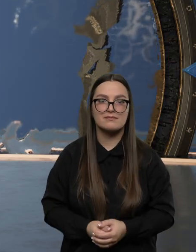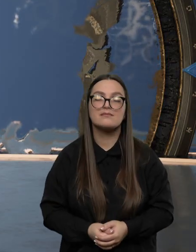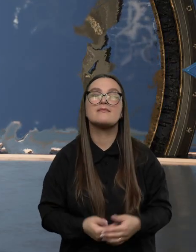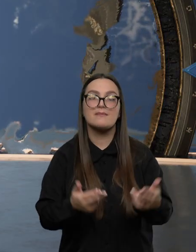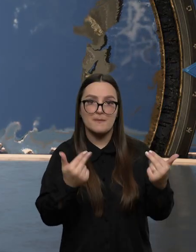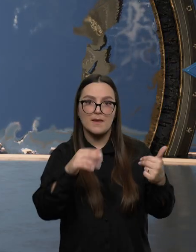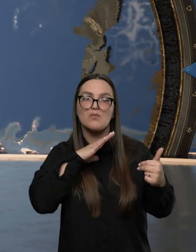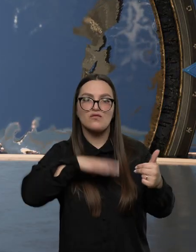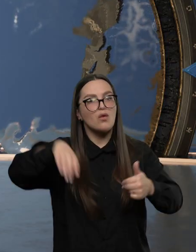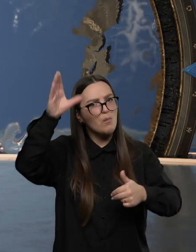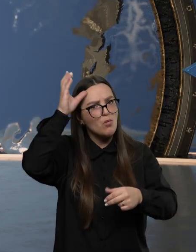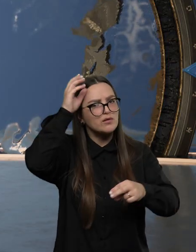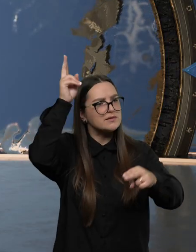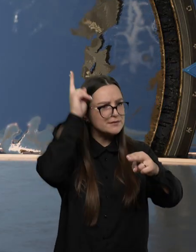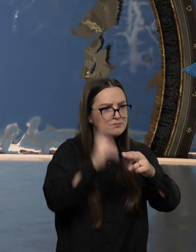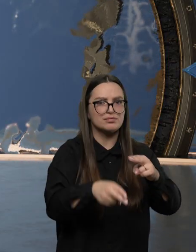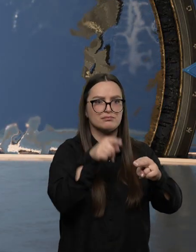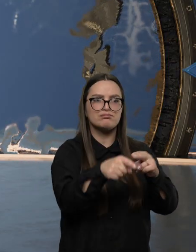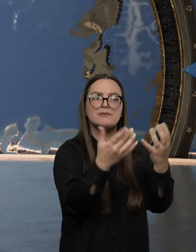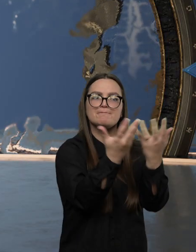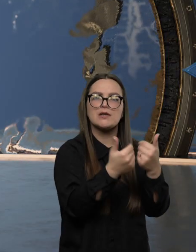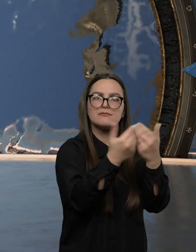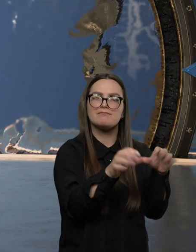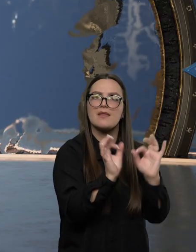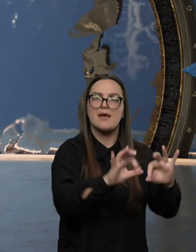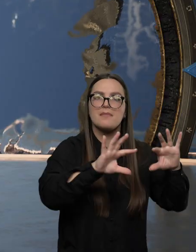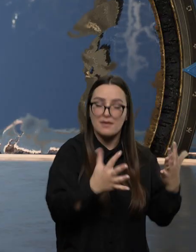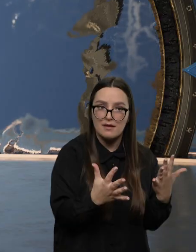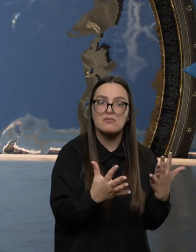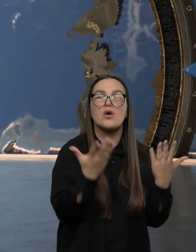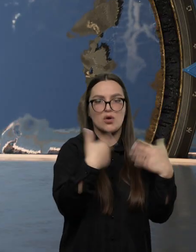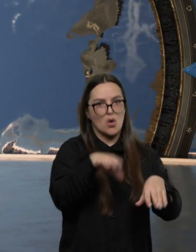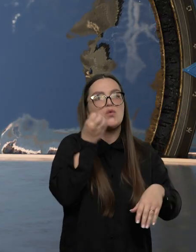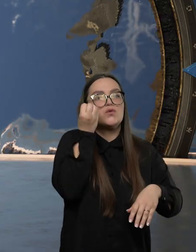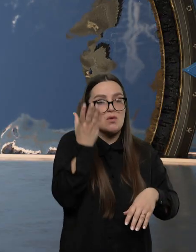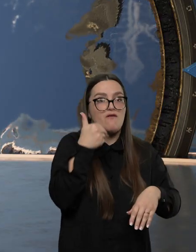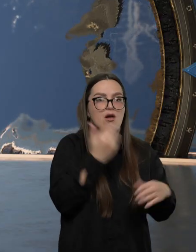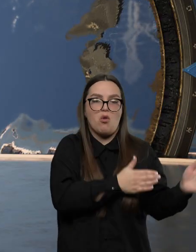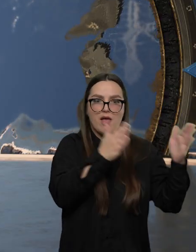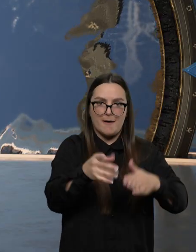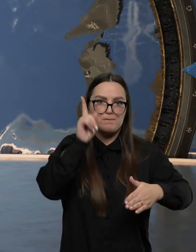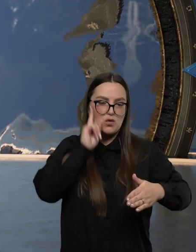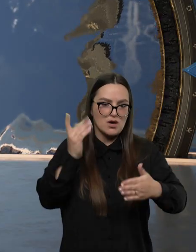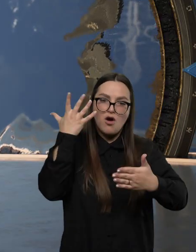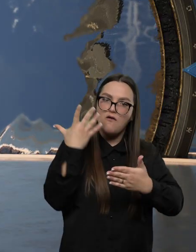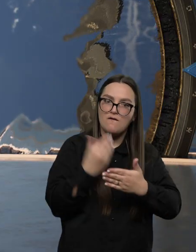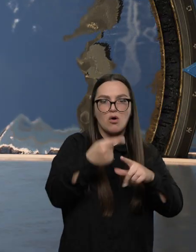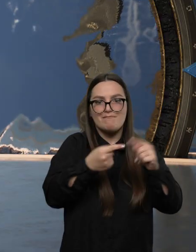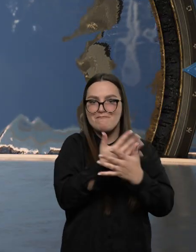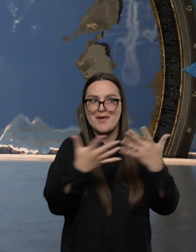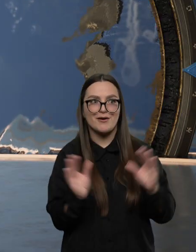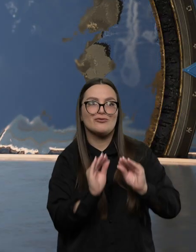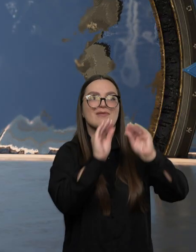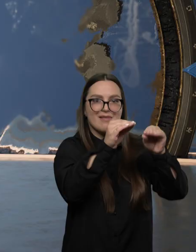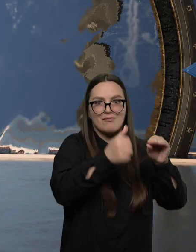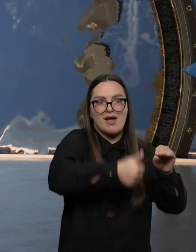mokslinius sprendimus, kaip matuoti, tai natūralu kyla sekantis noras, kaip savo prietaisus kažkur tai